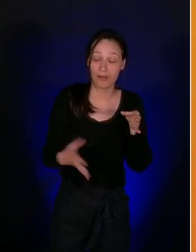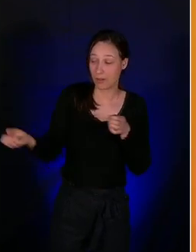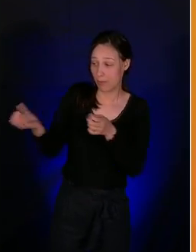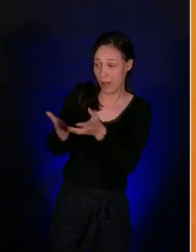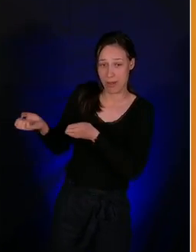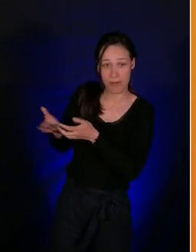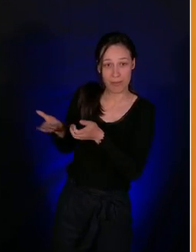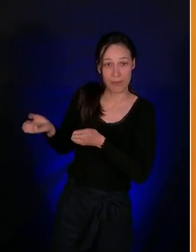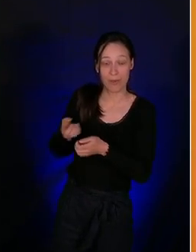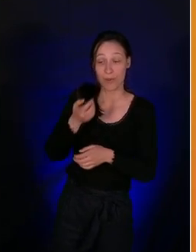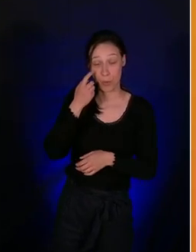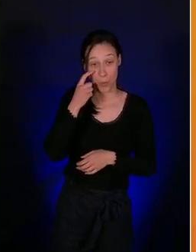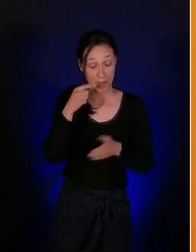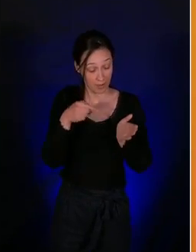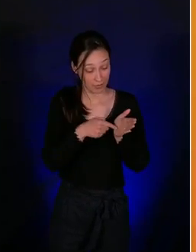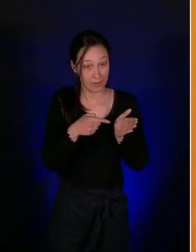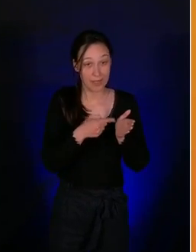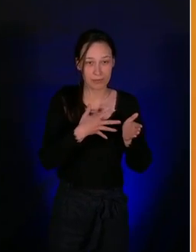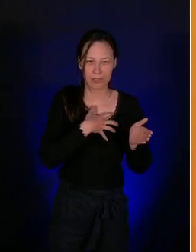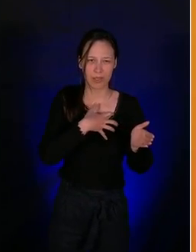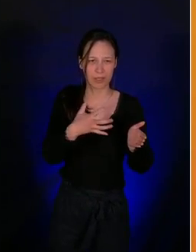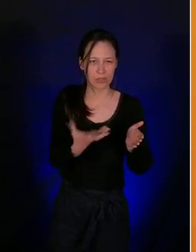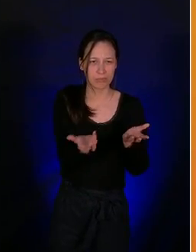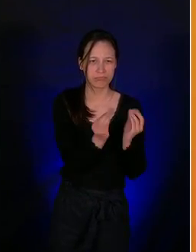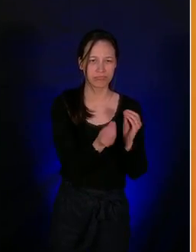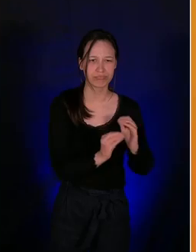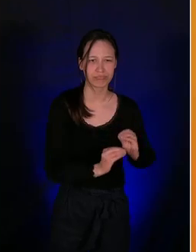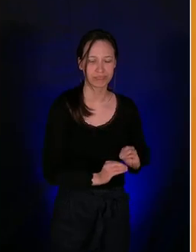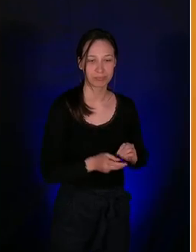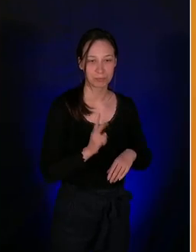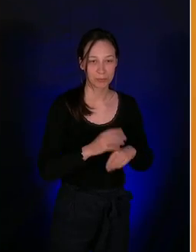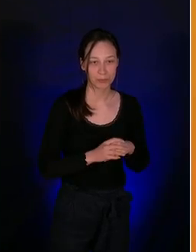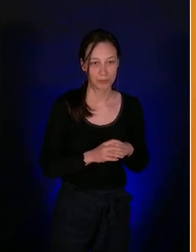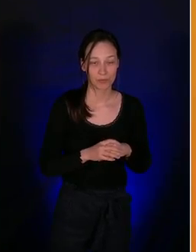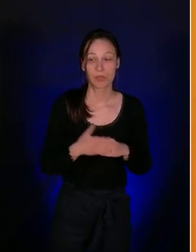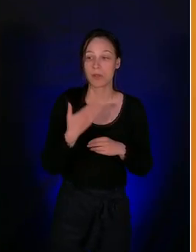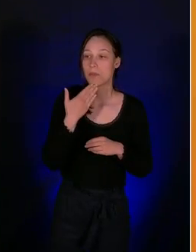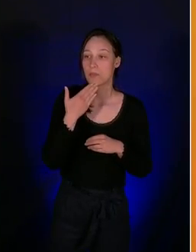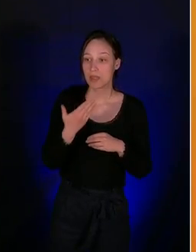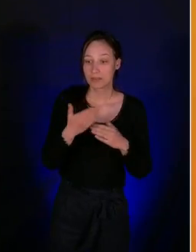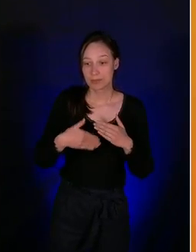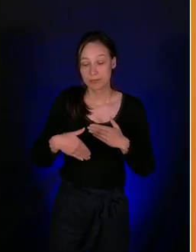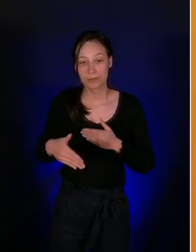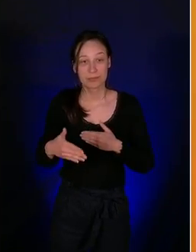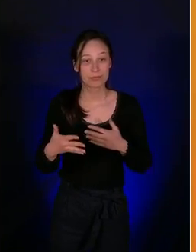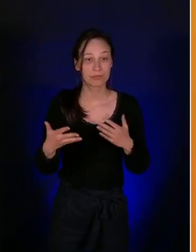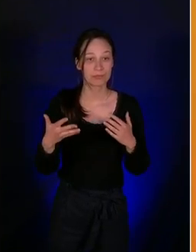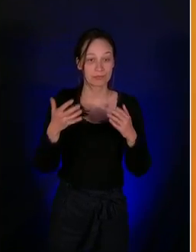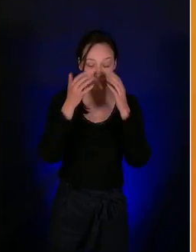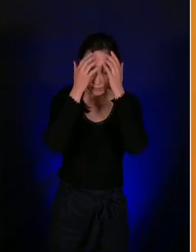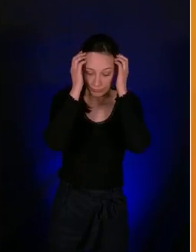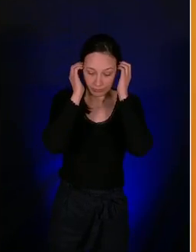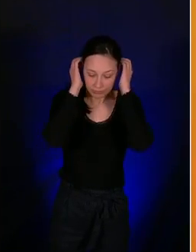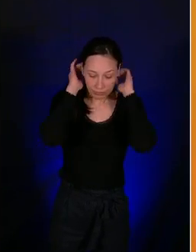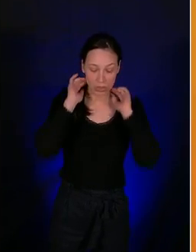La commission, dont je remercie les membres pour la teneur des échanges et la qualité des interventions, a eu des sujets majeurs